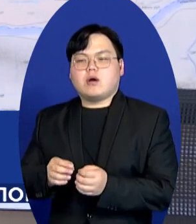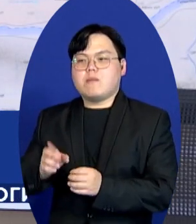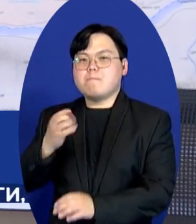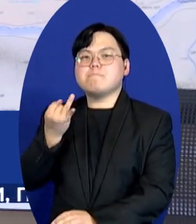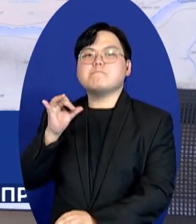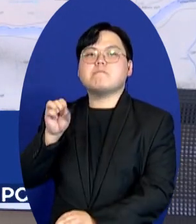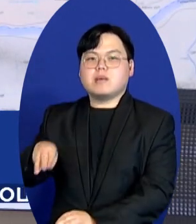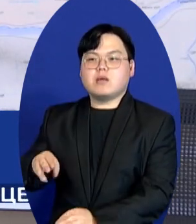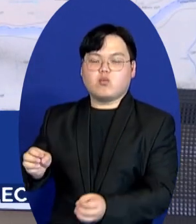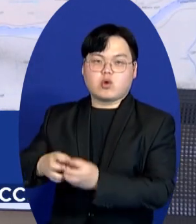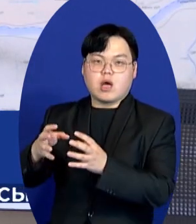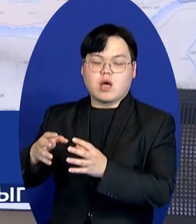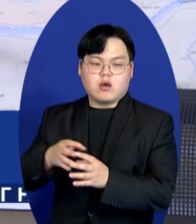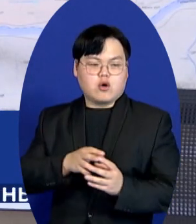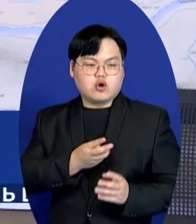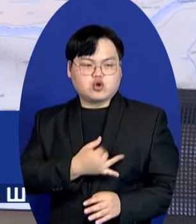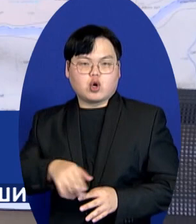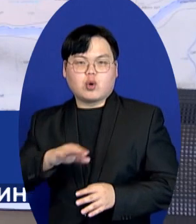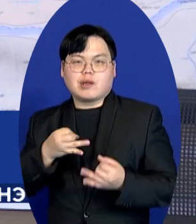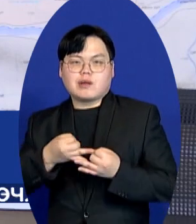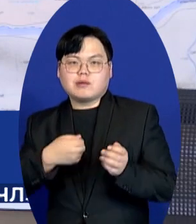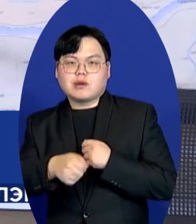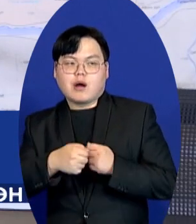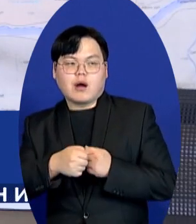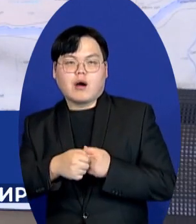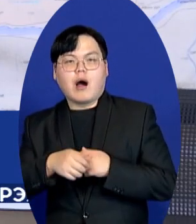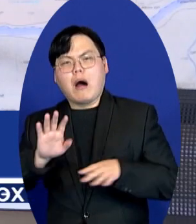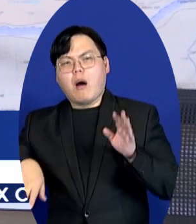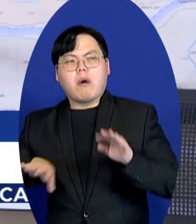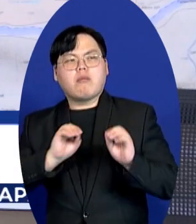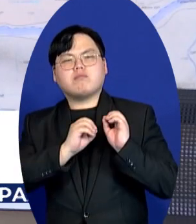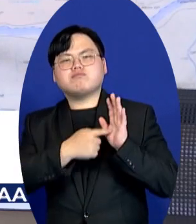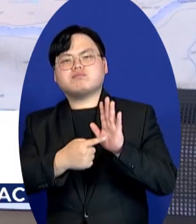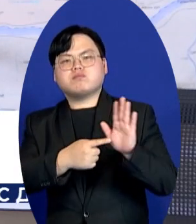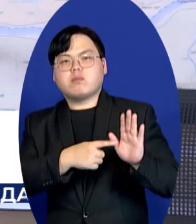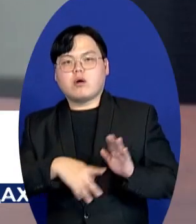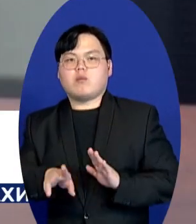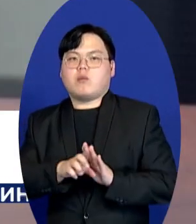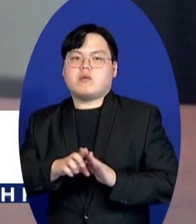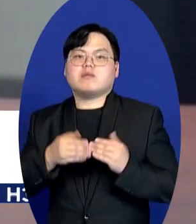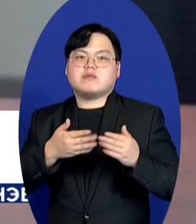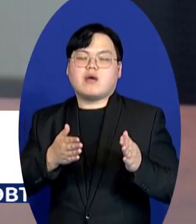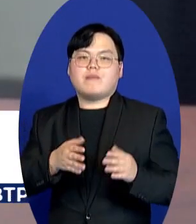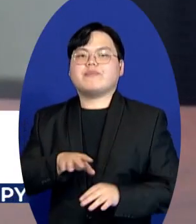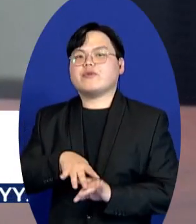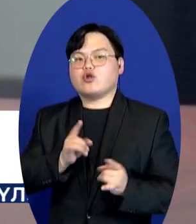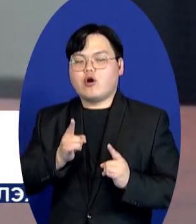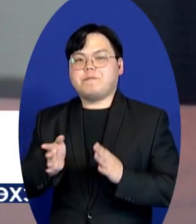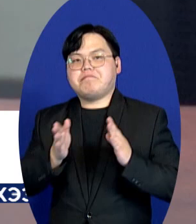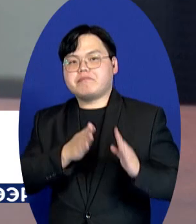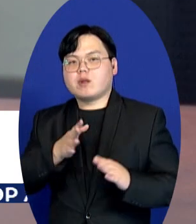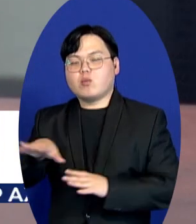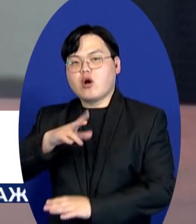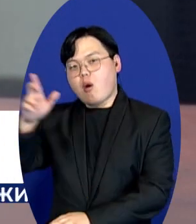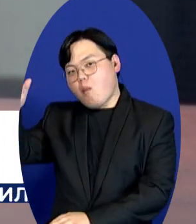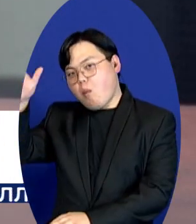шууд одоо сторууд дээр тавигдаад шууд экспортыг хэл хязгааргүй экспорт хийгээ явуучих боломжтой байна. Тоглоомоос гадна бид нэр болохоор education-ийн